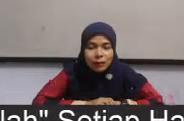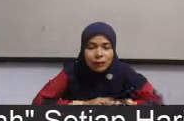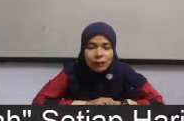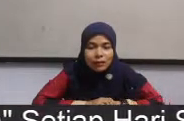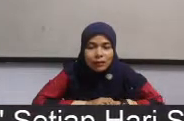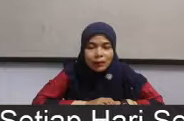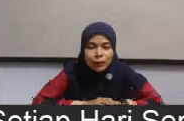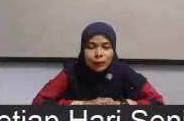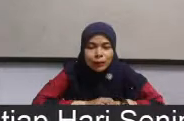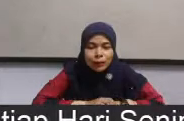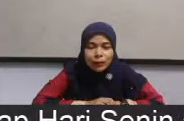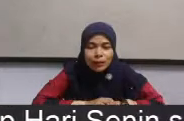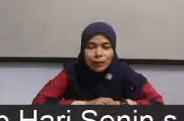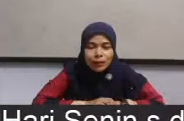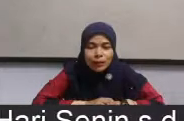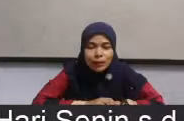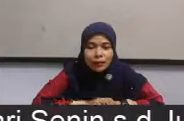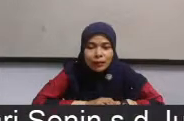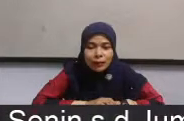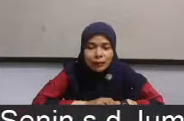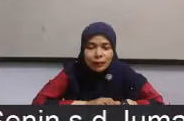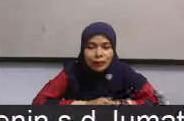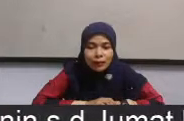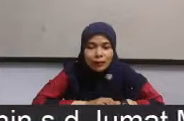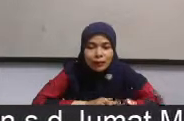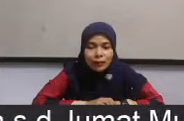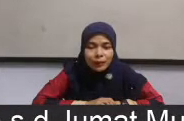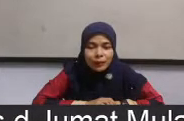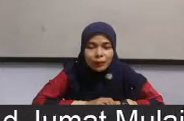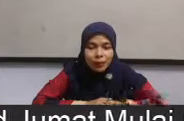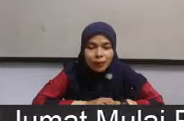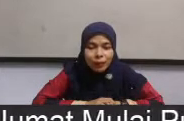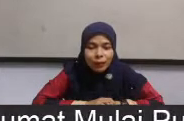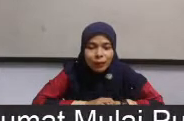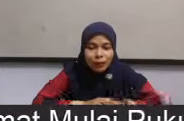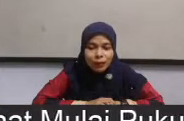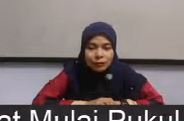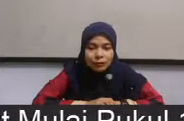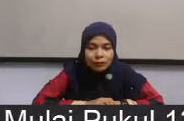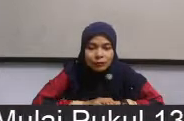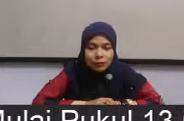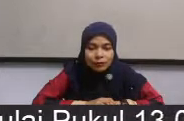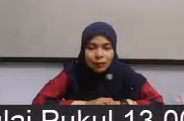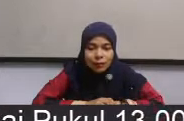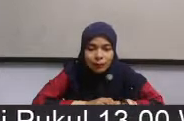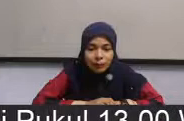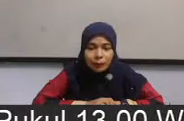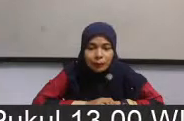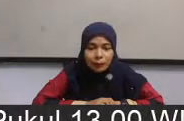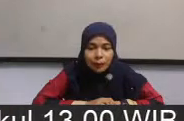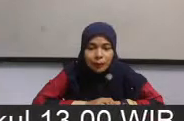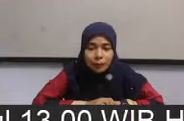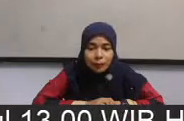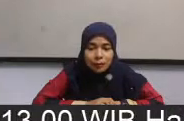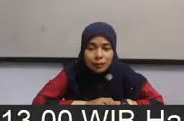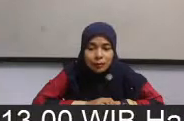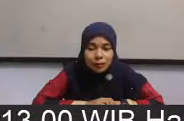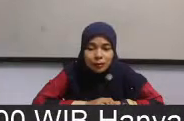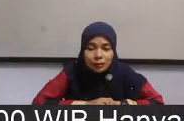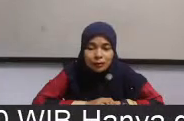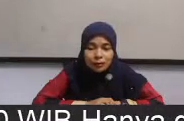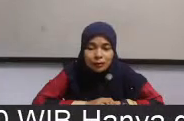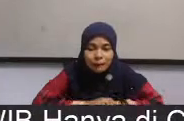yang ada di situ kamu kemarin penyalahgunaan handphone ada di Point kemarin gula